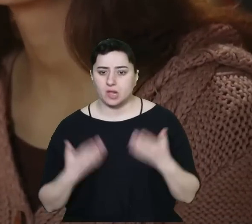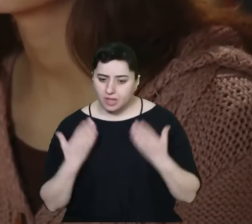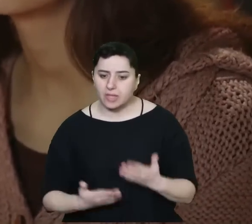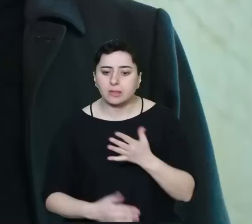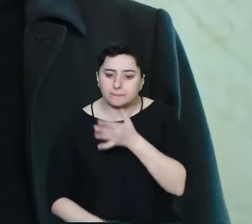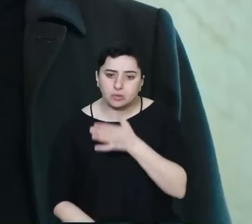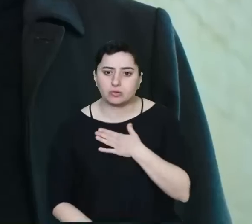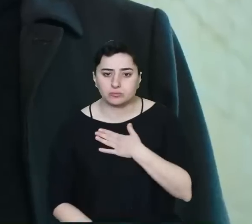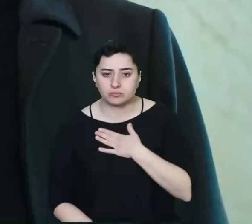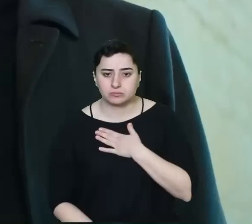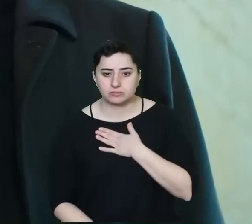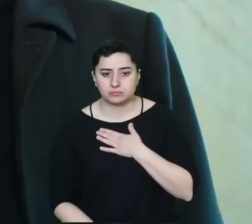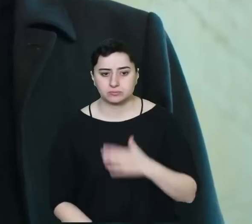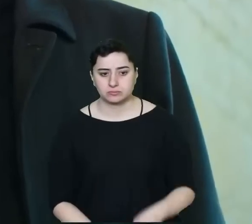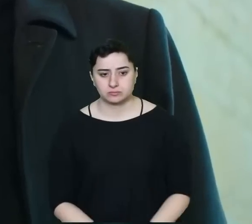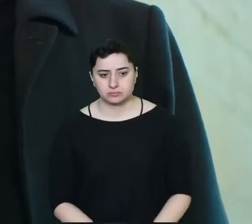Evet biliyorum Celal amca.